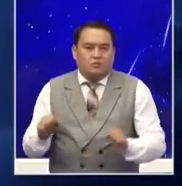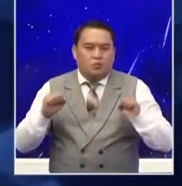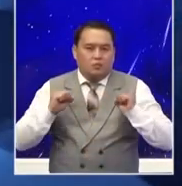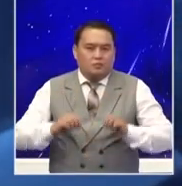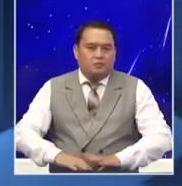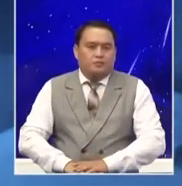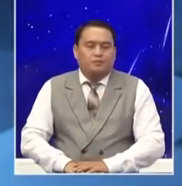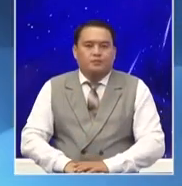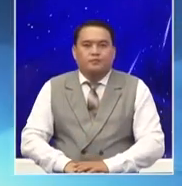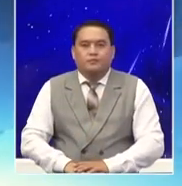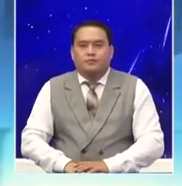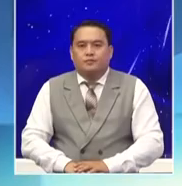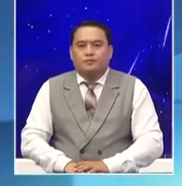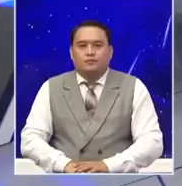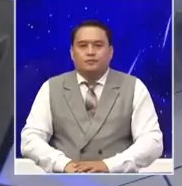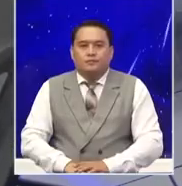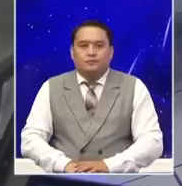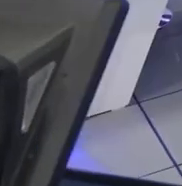Цоя, Блэк Утыкбай, телеканал ЖТСУ.